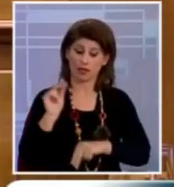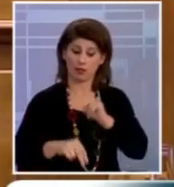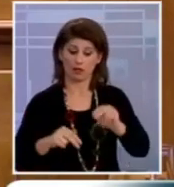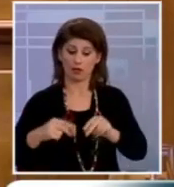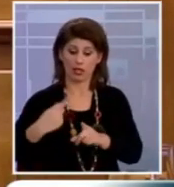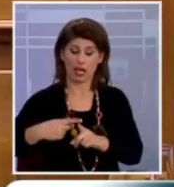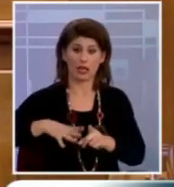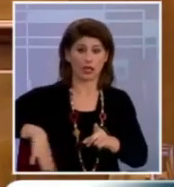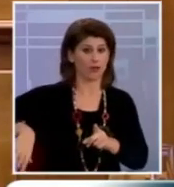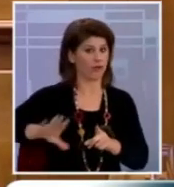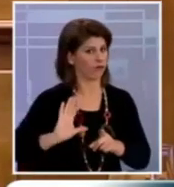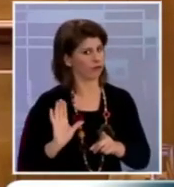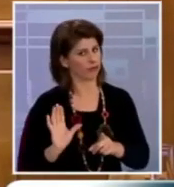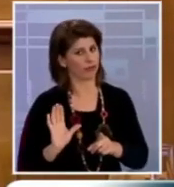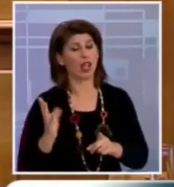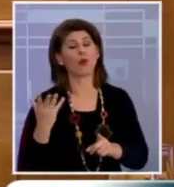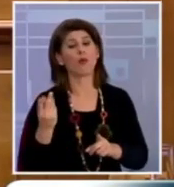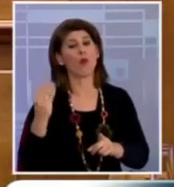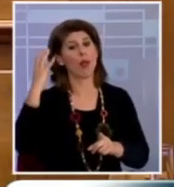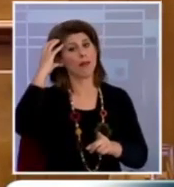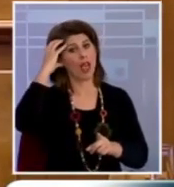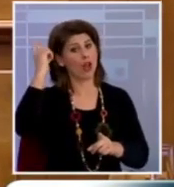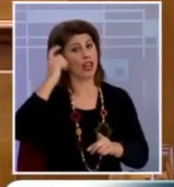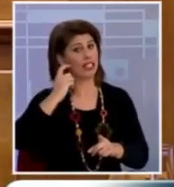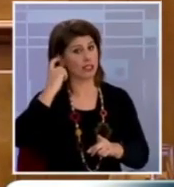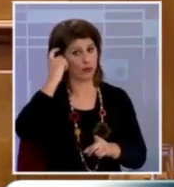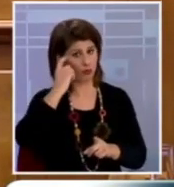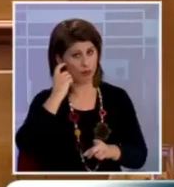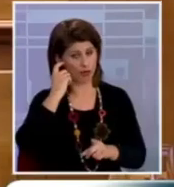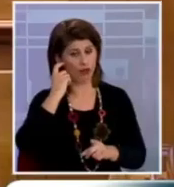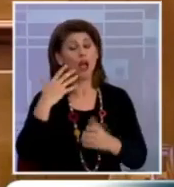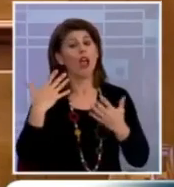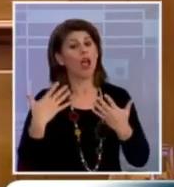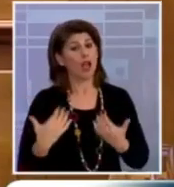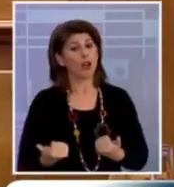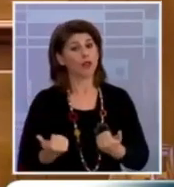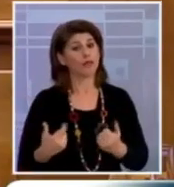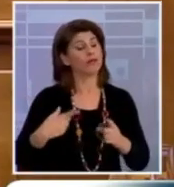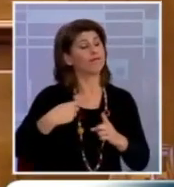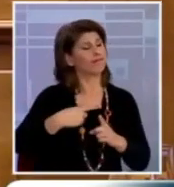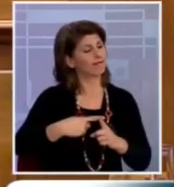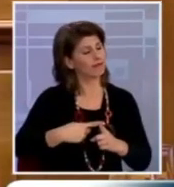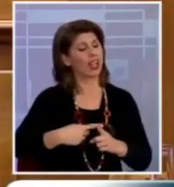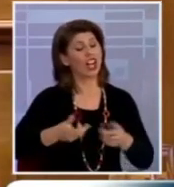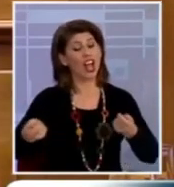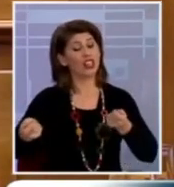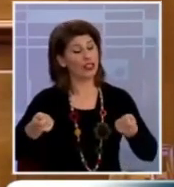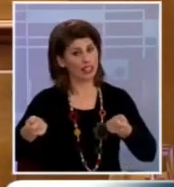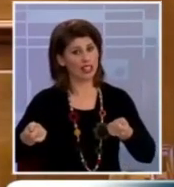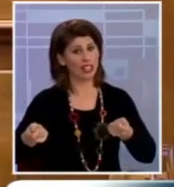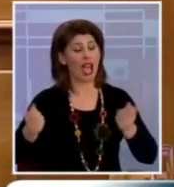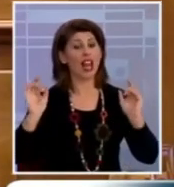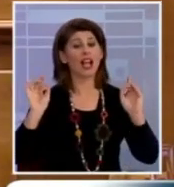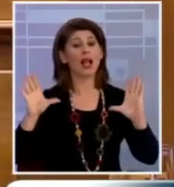λαό. Έχουμε πολλά στο μυαλό μας να σκεφτούμε, έχουμε την αισιοδοξία να μας καθοδηγεί, αλλά σε